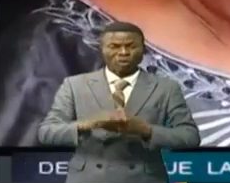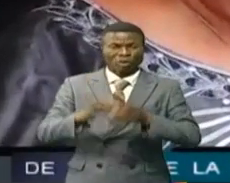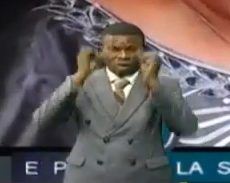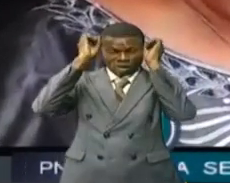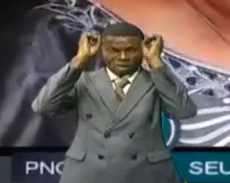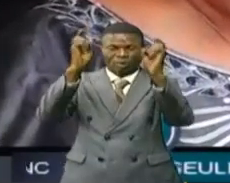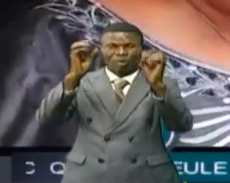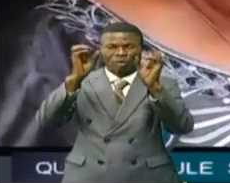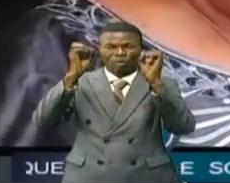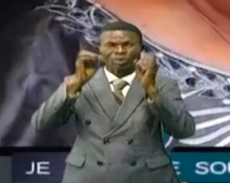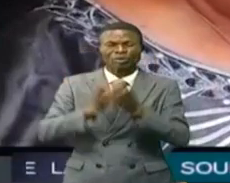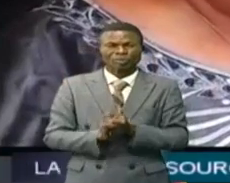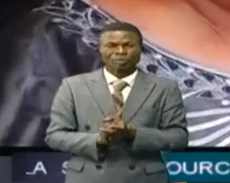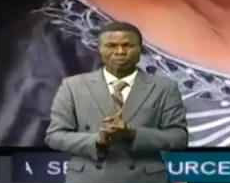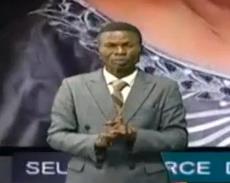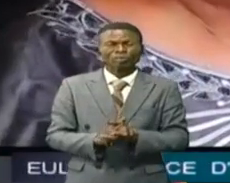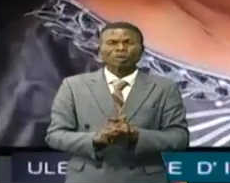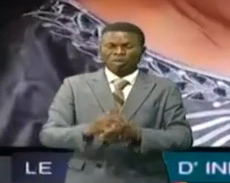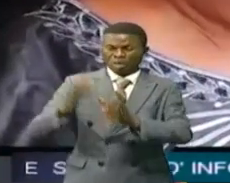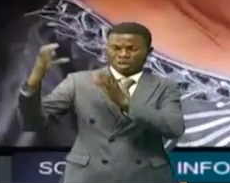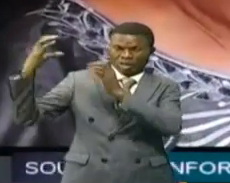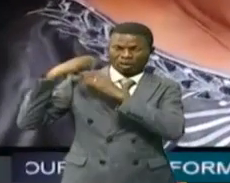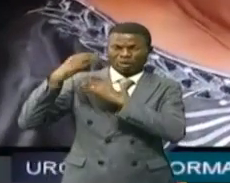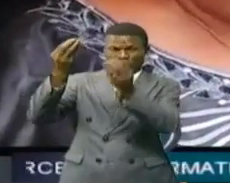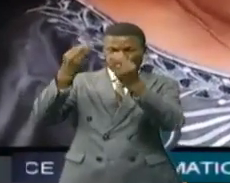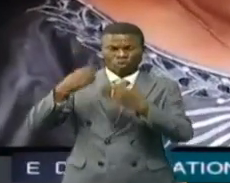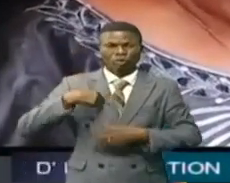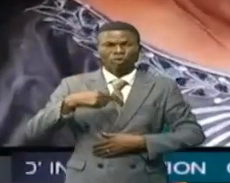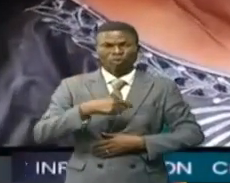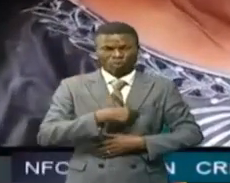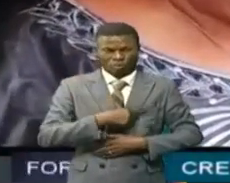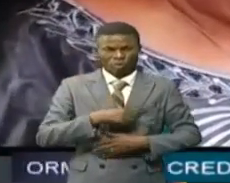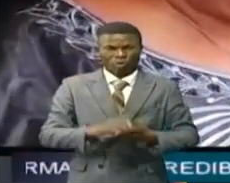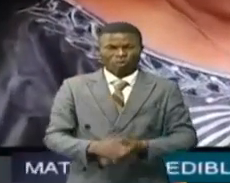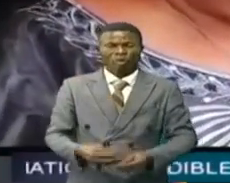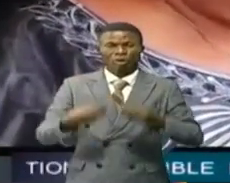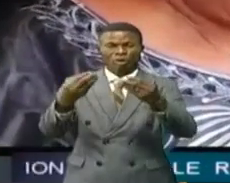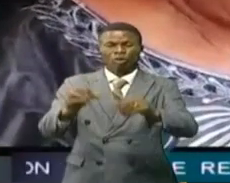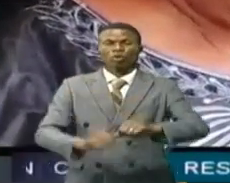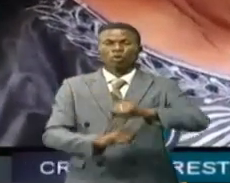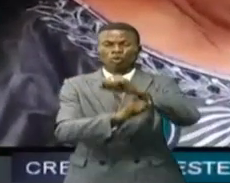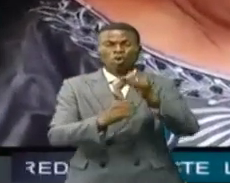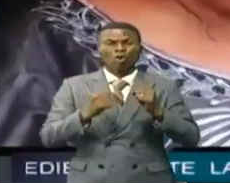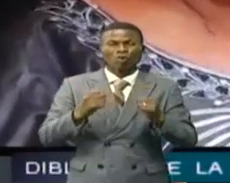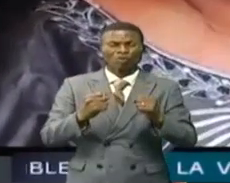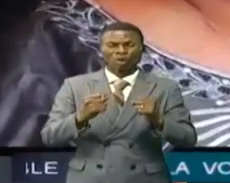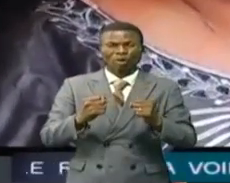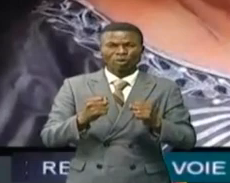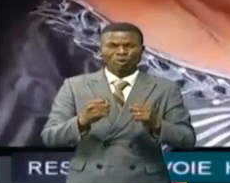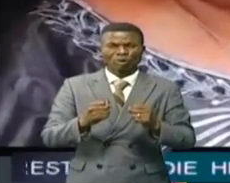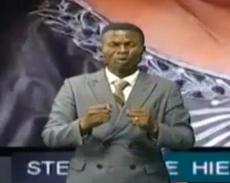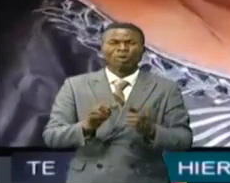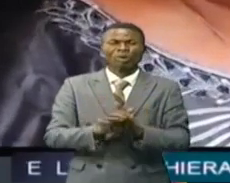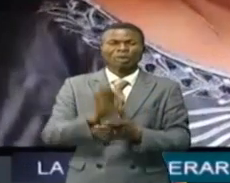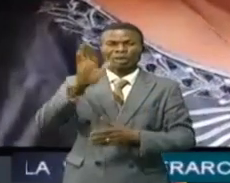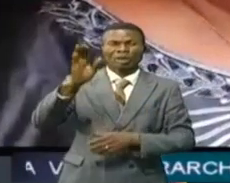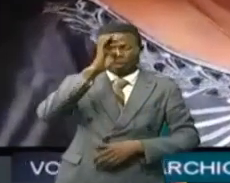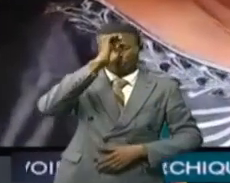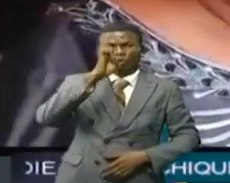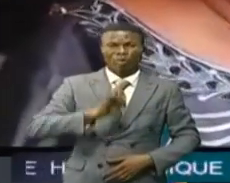l'éducation, dont nous assumons la lourde tâche, apporte un soutien indéfectible à son